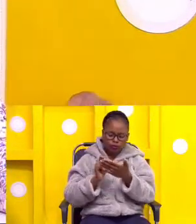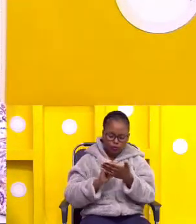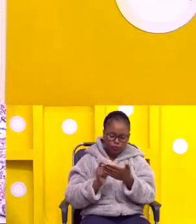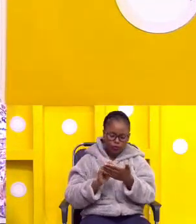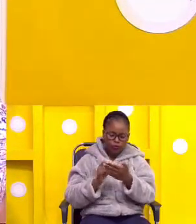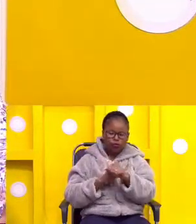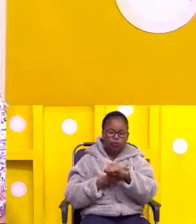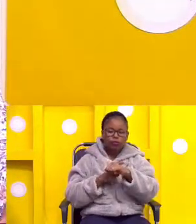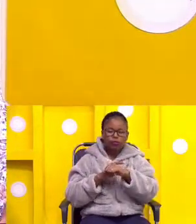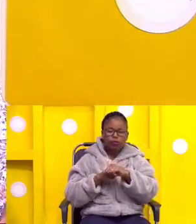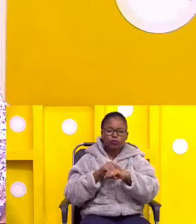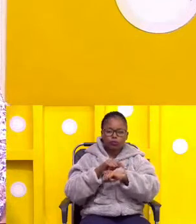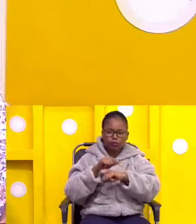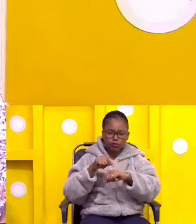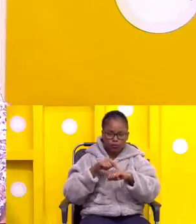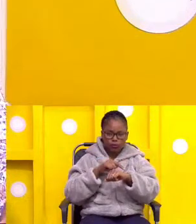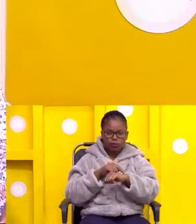wehokekire